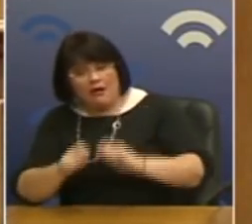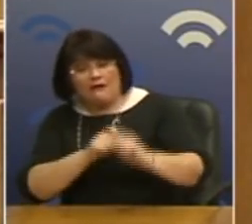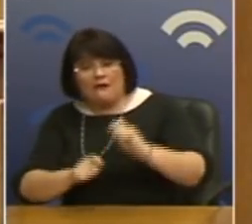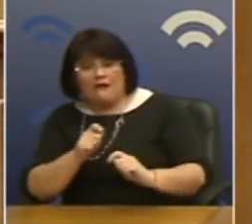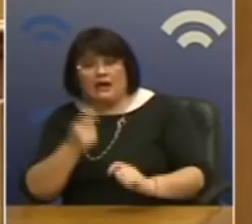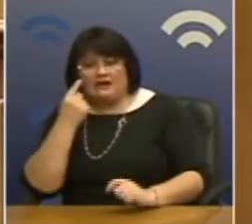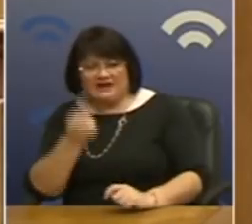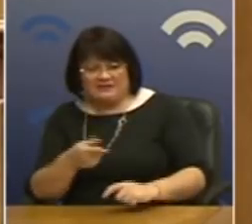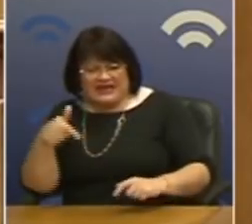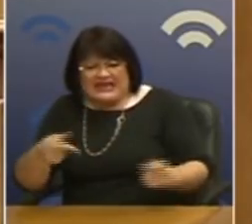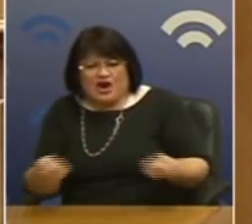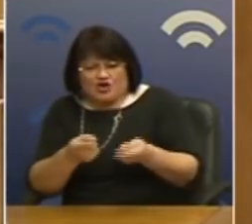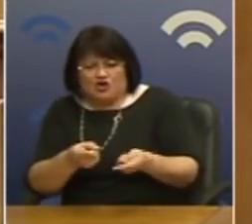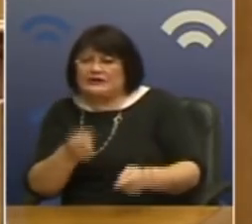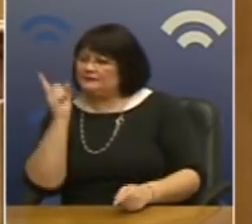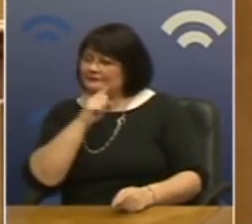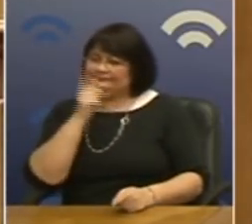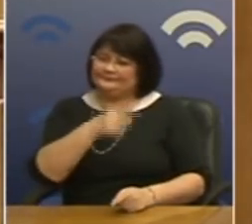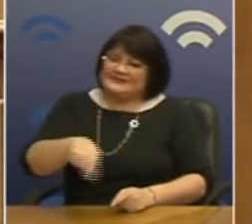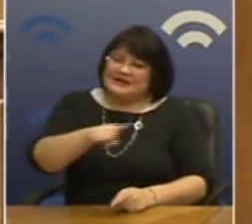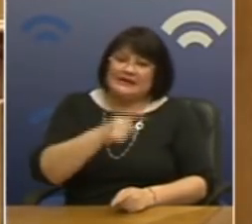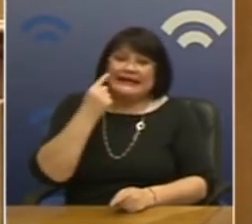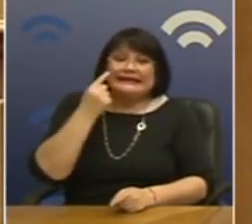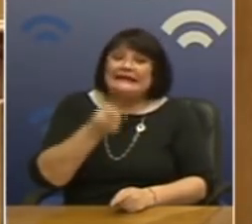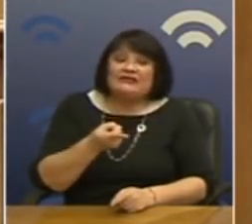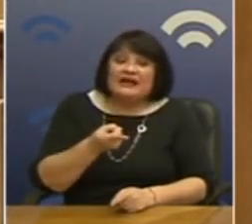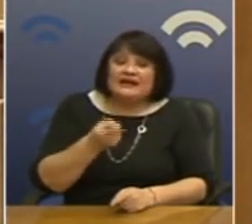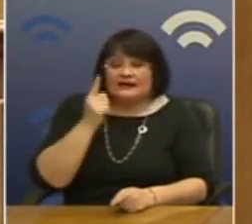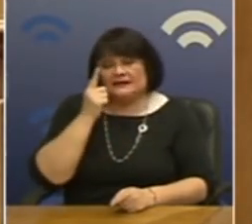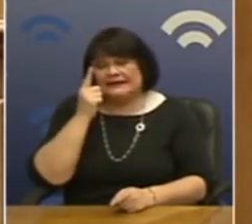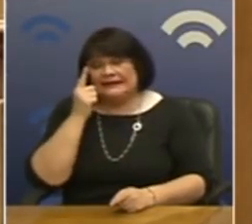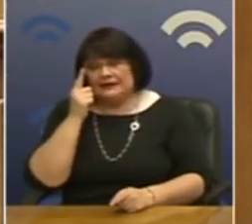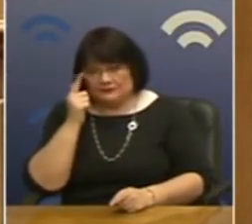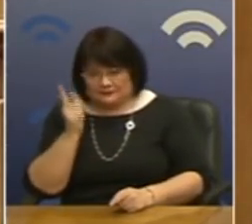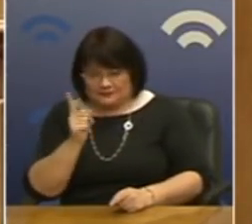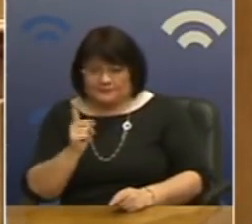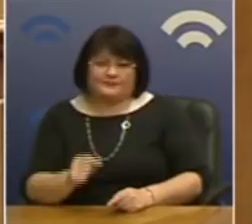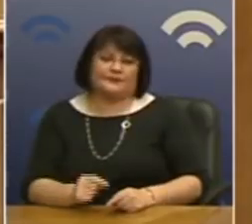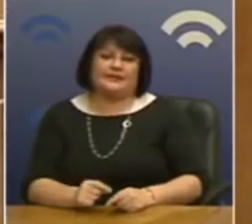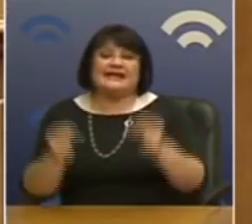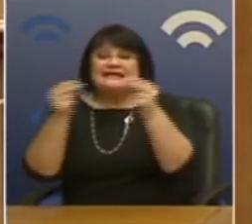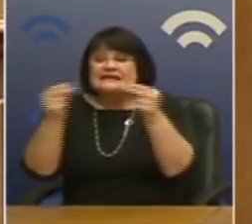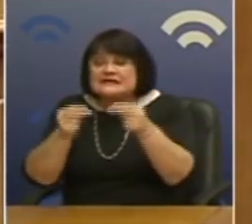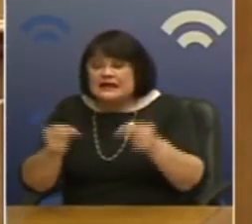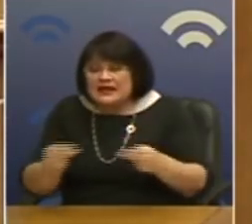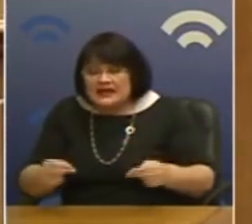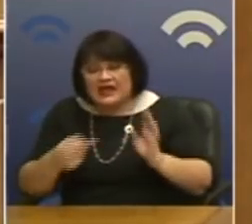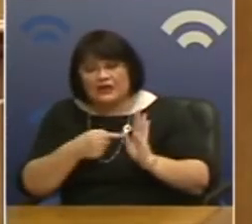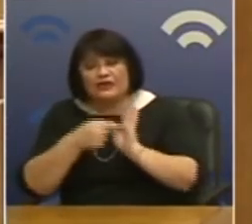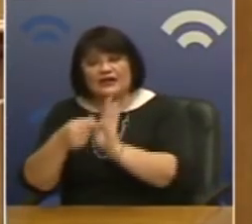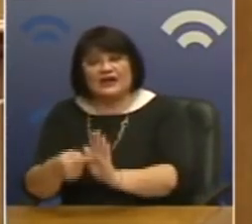σας διαψεύδουν. Και τι δείχνουν αυτές οι εξελίξεις? Πρώτον, ενισχύονται τα στοιχεία που